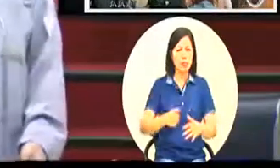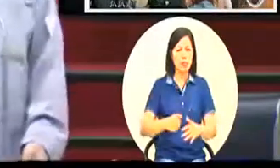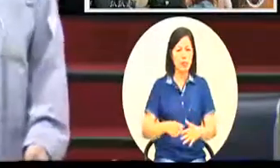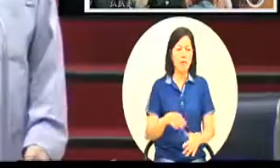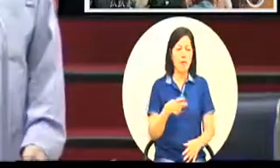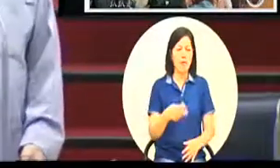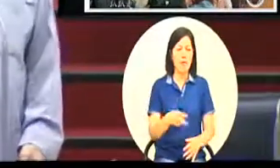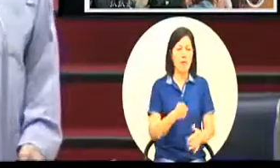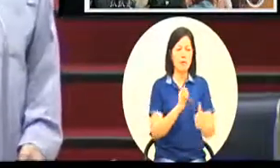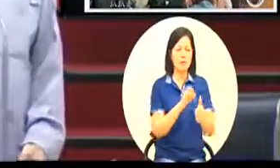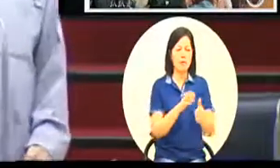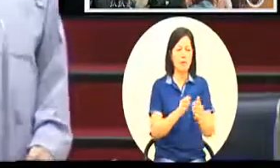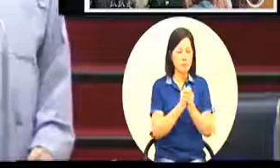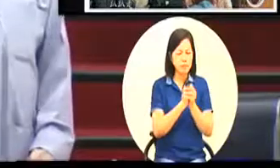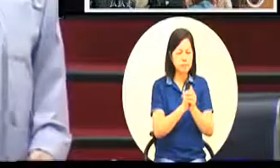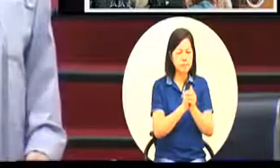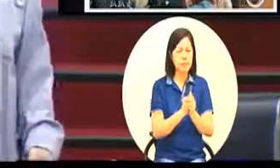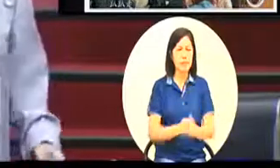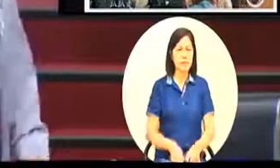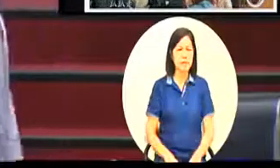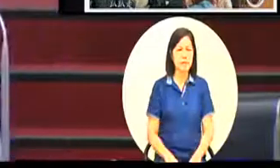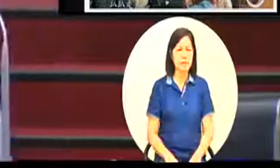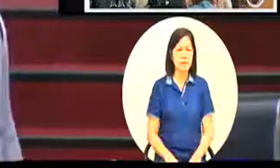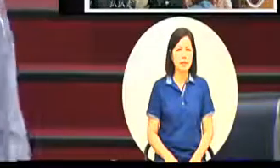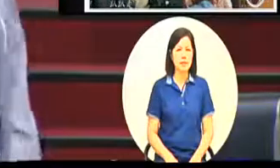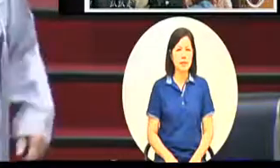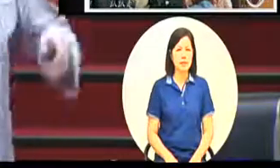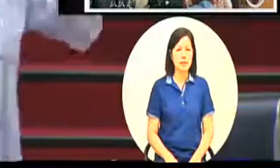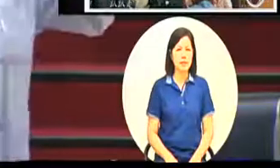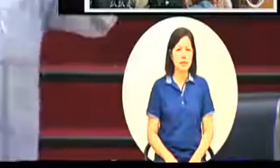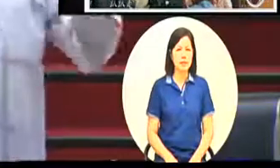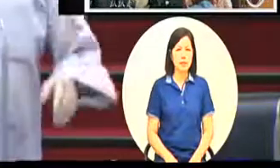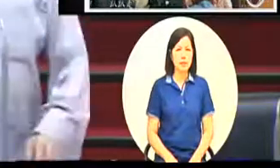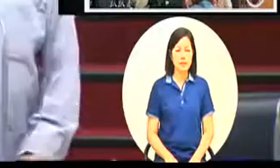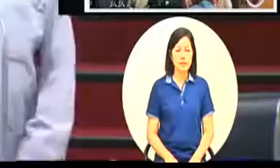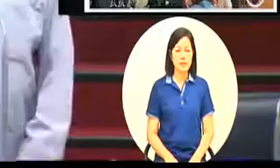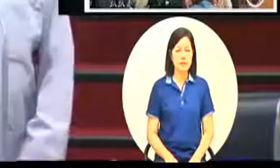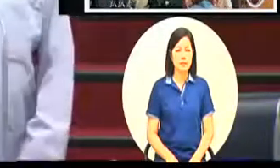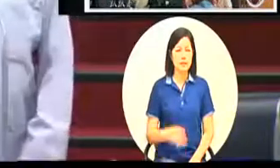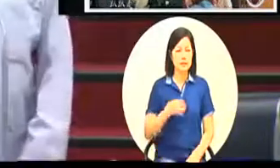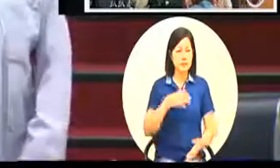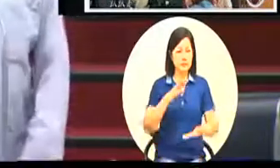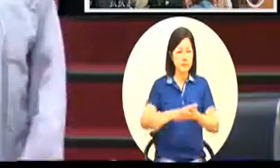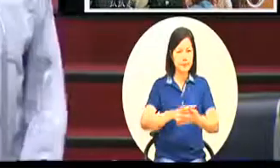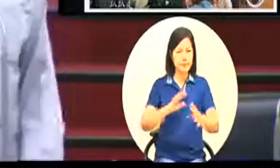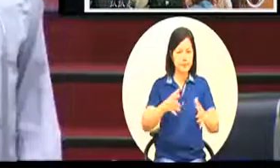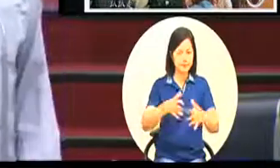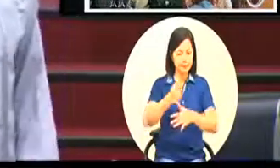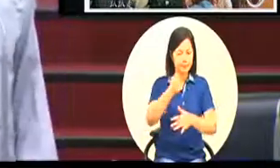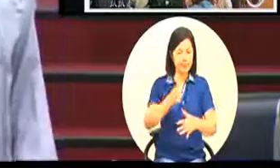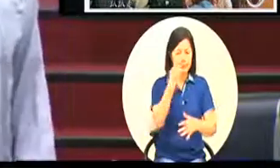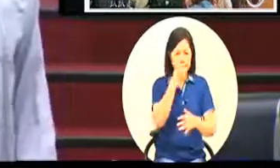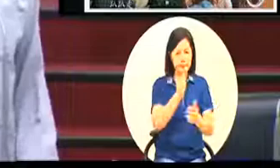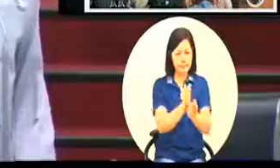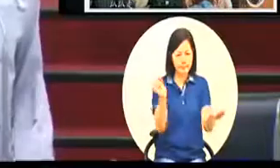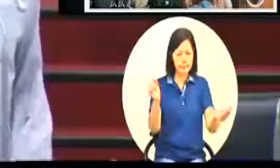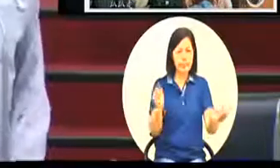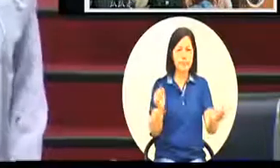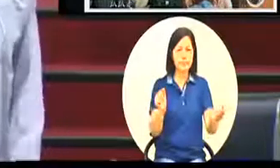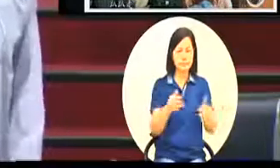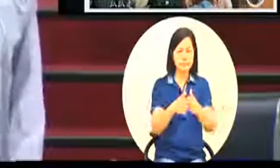的啦。迄目鱼的搞笑片，安怎骗毛咯？甲阿扁总统特赦，吼、哦，请咱的局